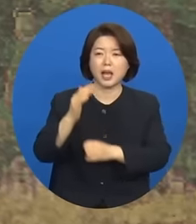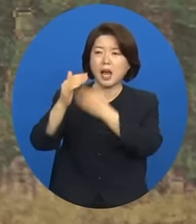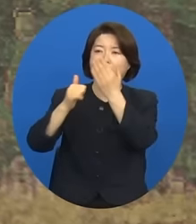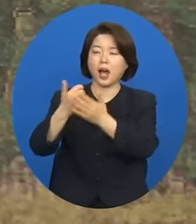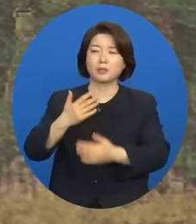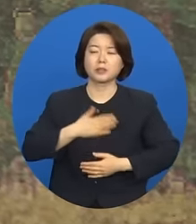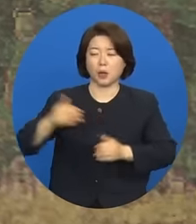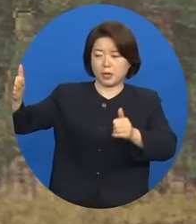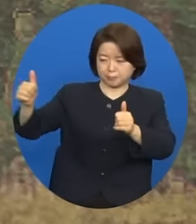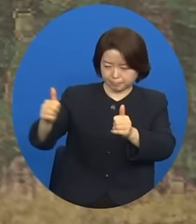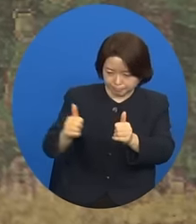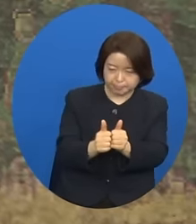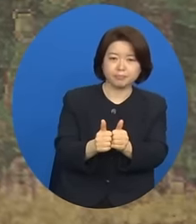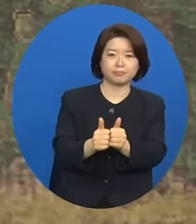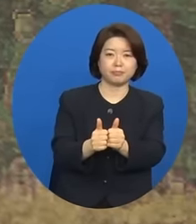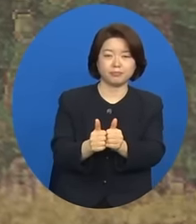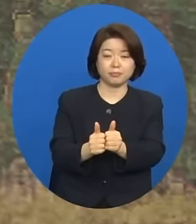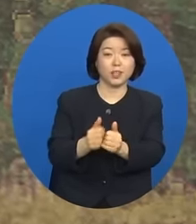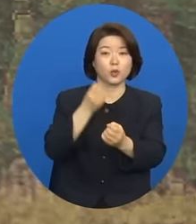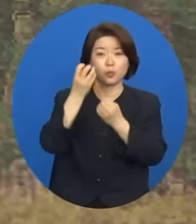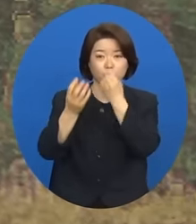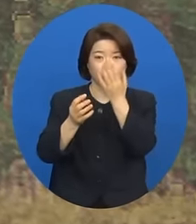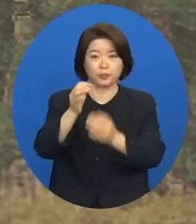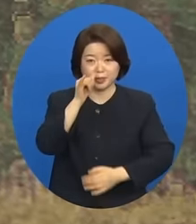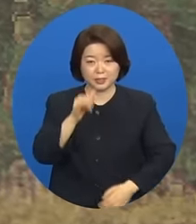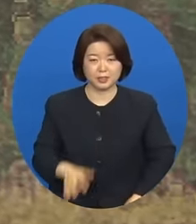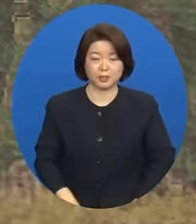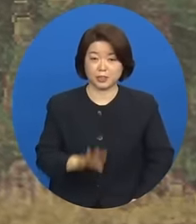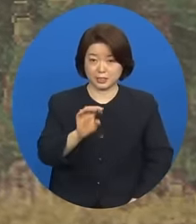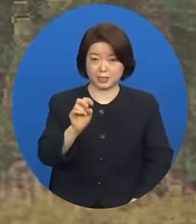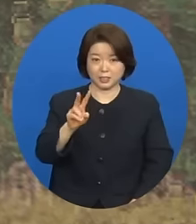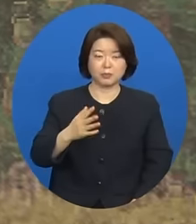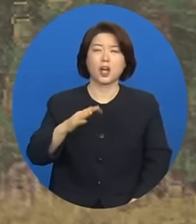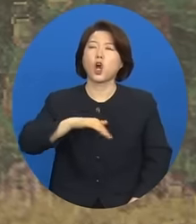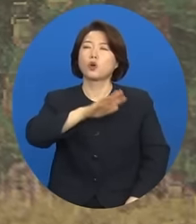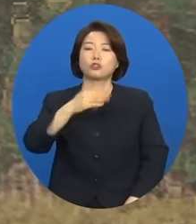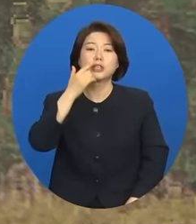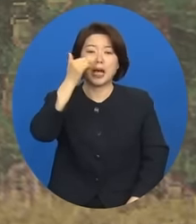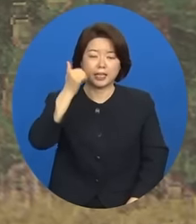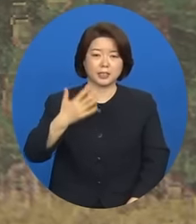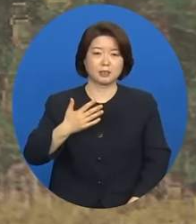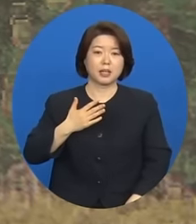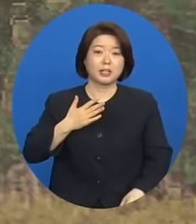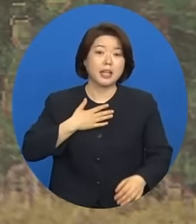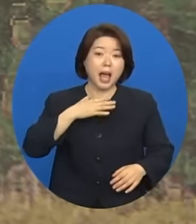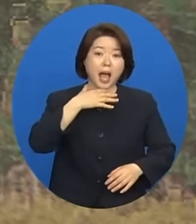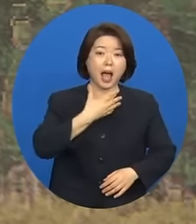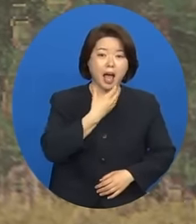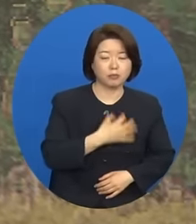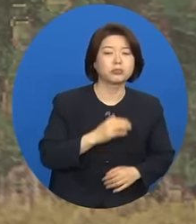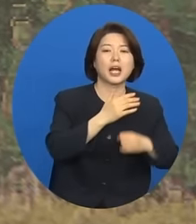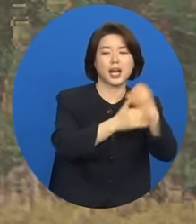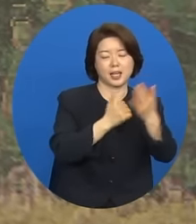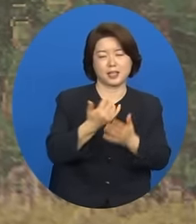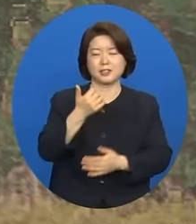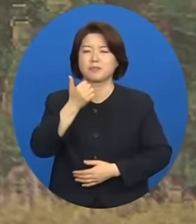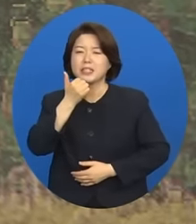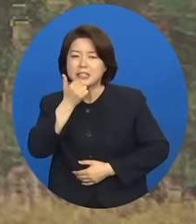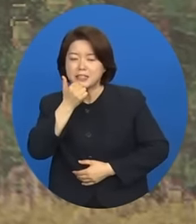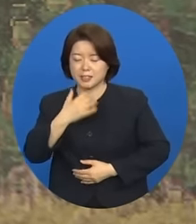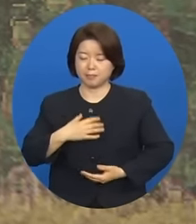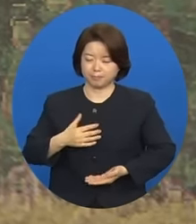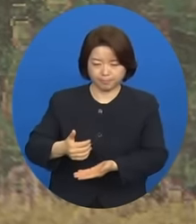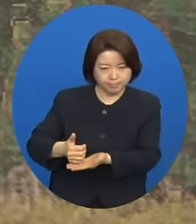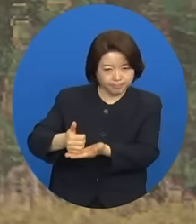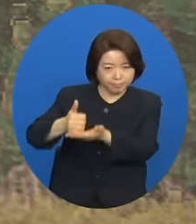함께 계셨다라고 고백을 하죠. 자, 42절에 우리 하나님, 아버지 하나님, 아브라함의 하나님, 이삭이 경외하는 이가